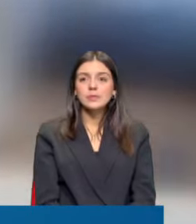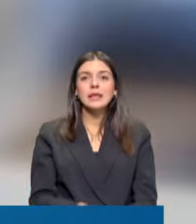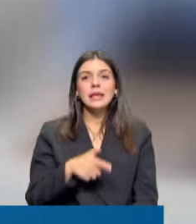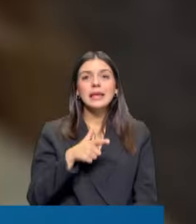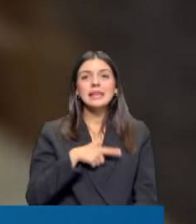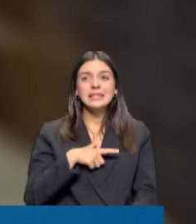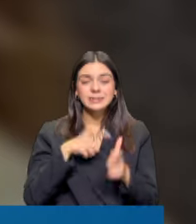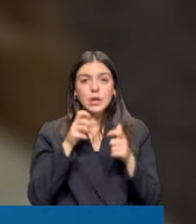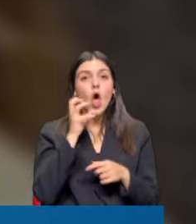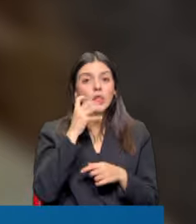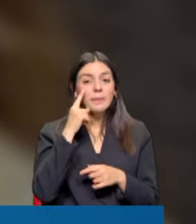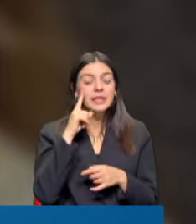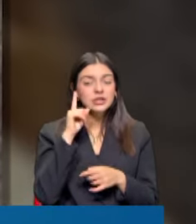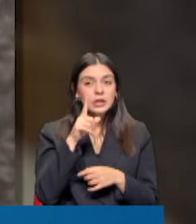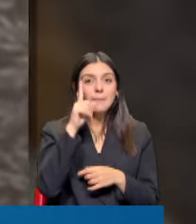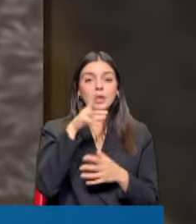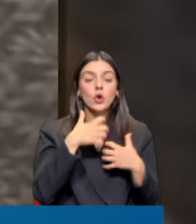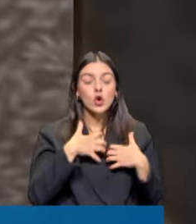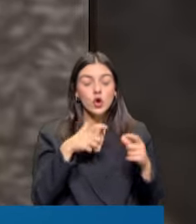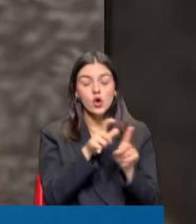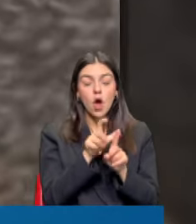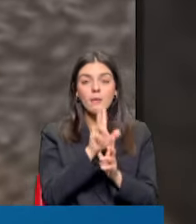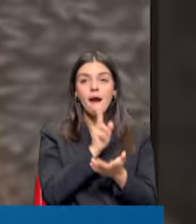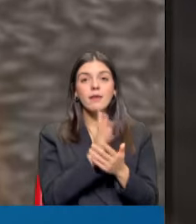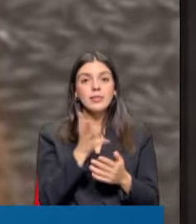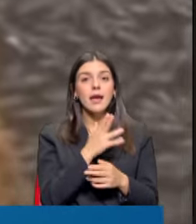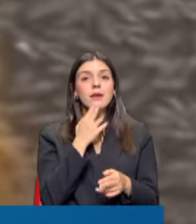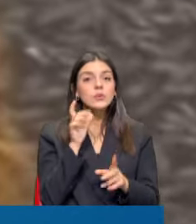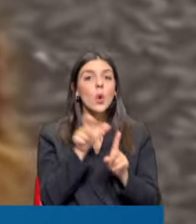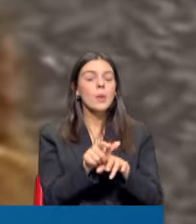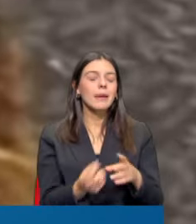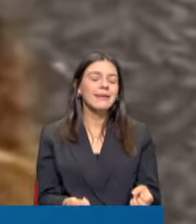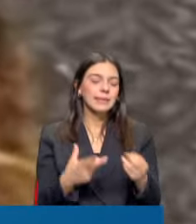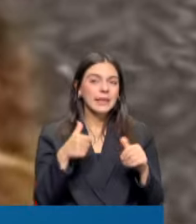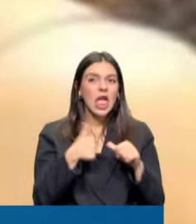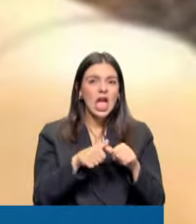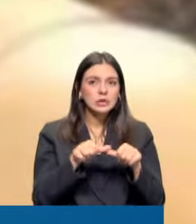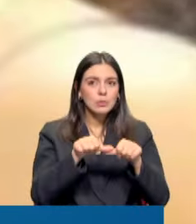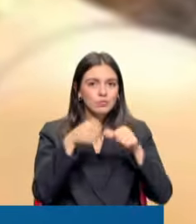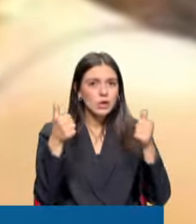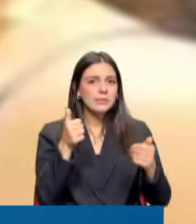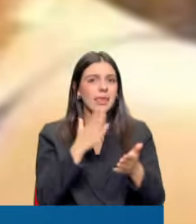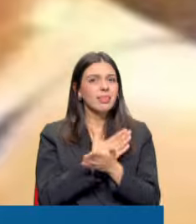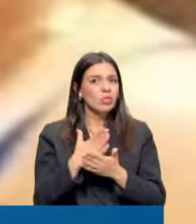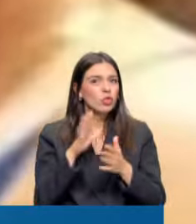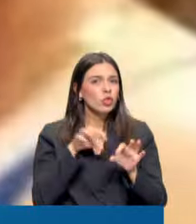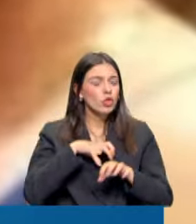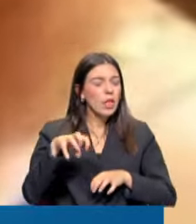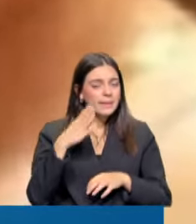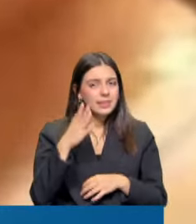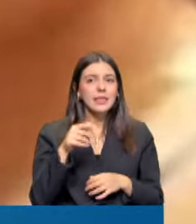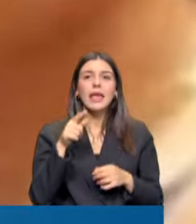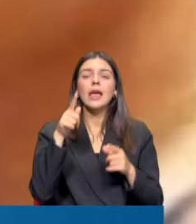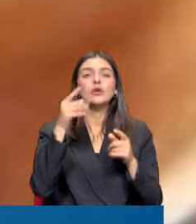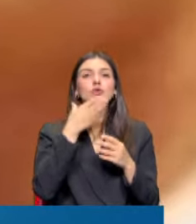İzmir Ödemiş'te bir koruma kararı daha kadını korumaya yetmedi. Esin Karabıyık eşiyle ayrılma aşamasındaydı. Arkadaşı Ebru Duvar'la